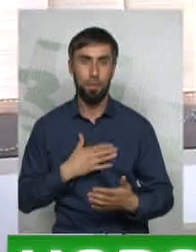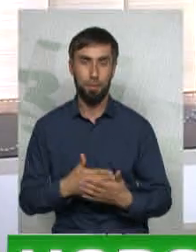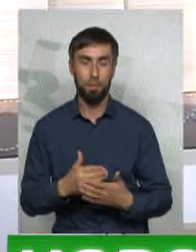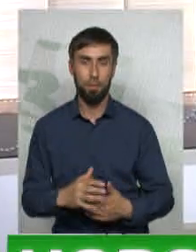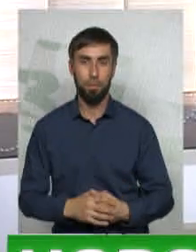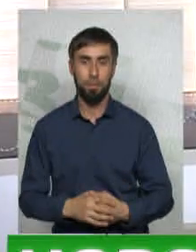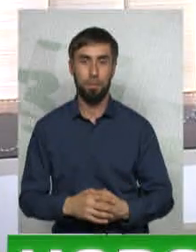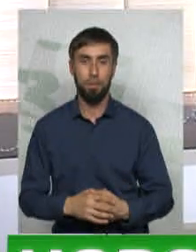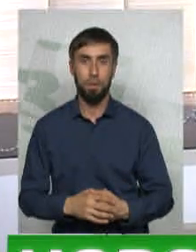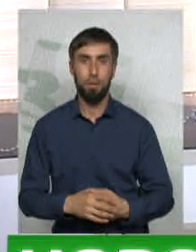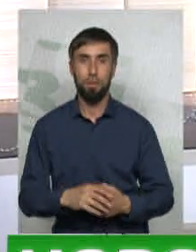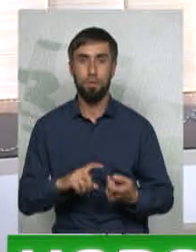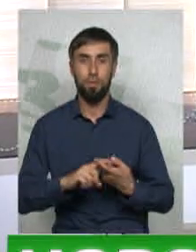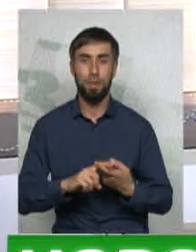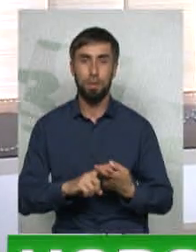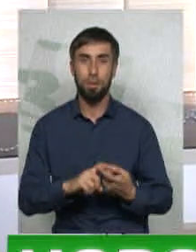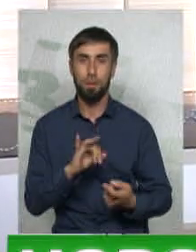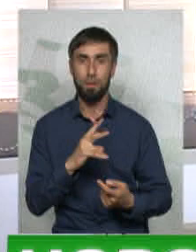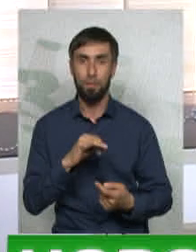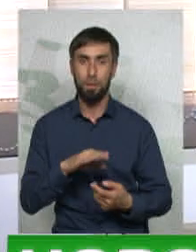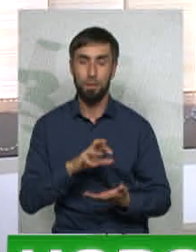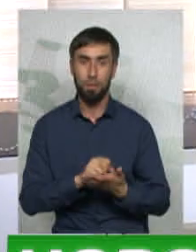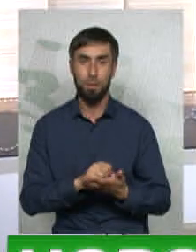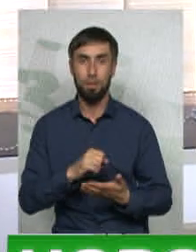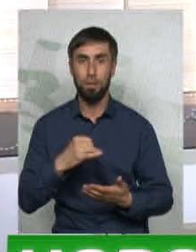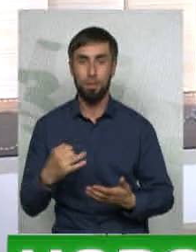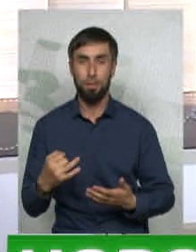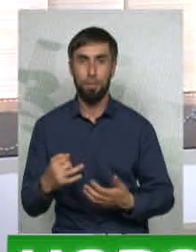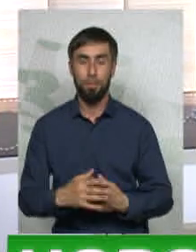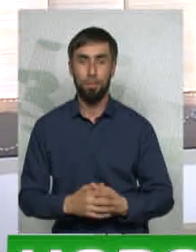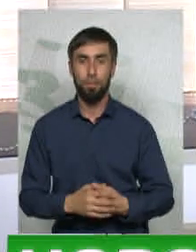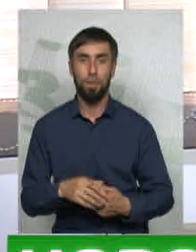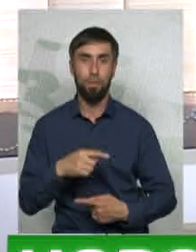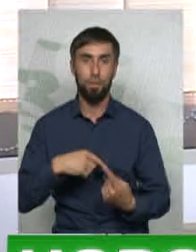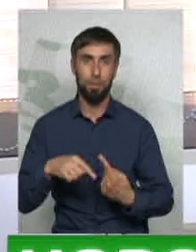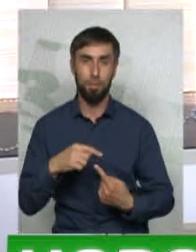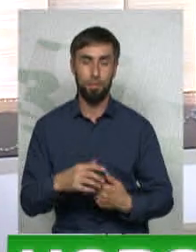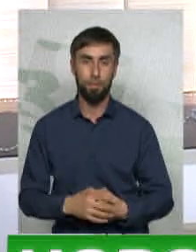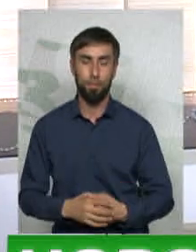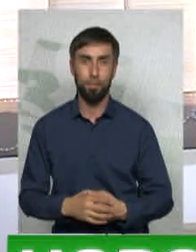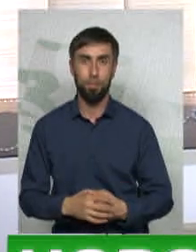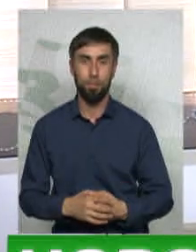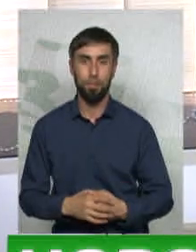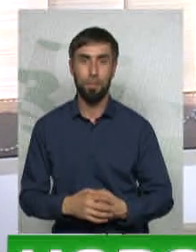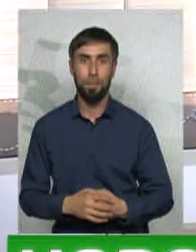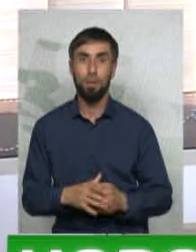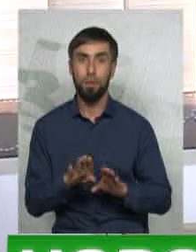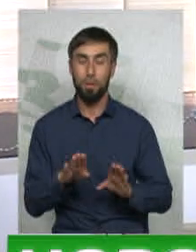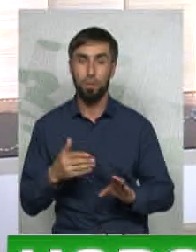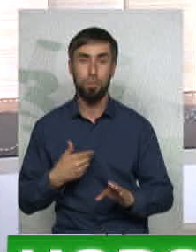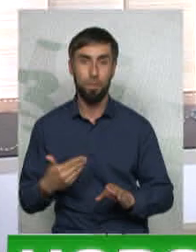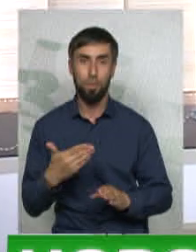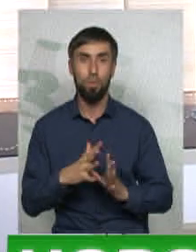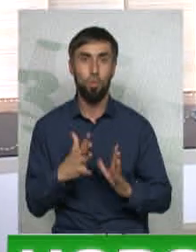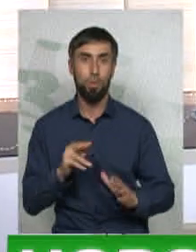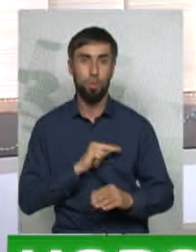активности, касаемо и инвестиционной деятельности, и бизнеса. Также мы большую работу